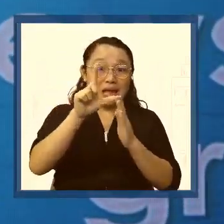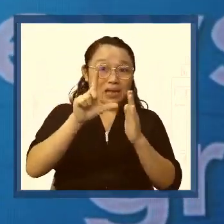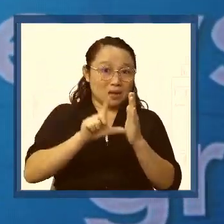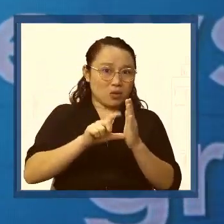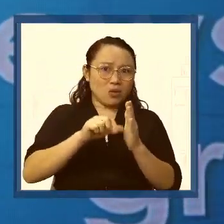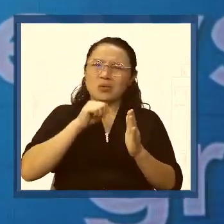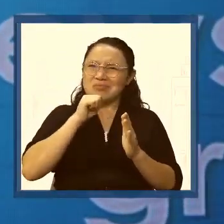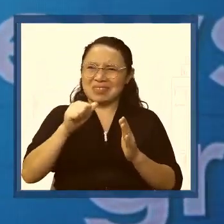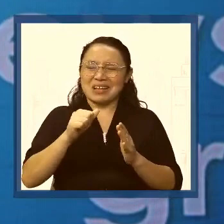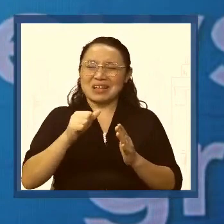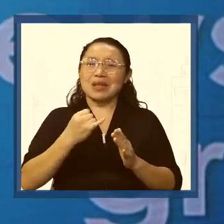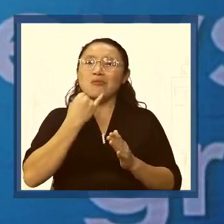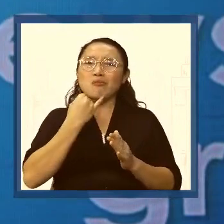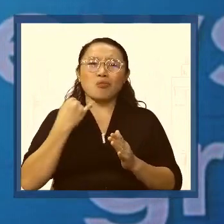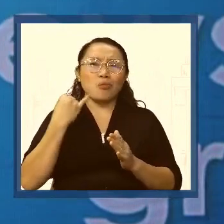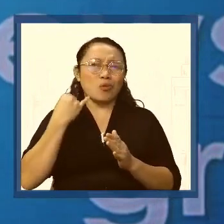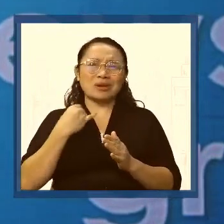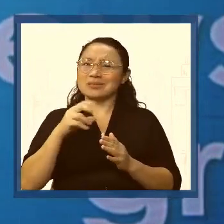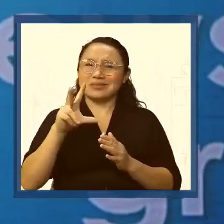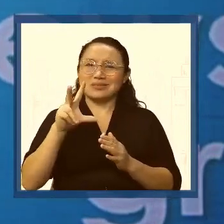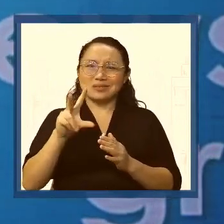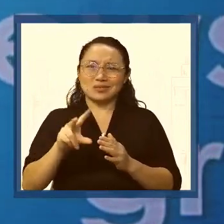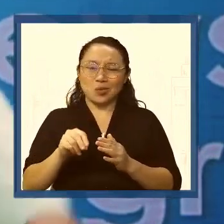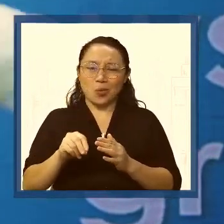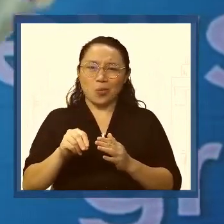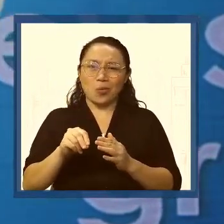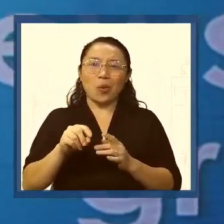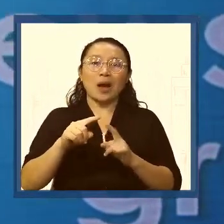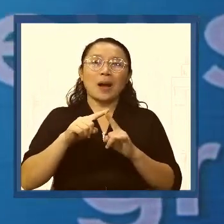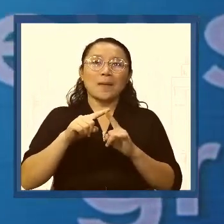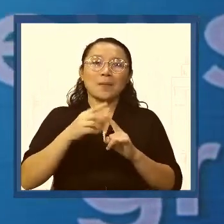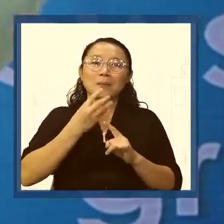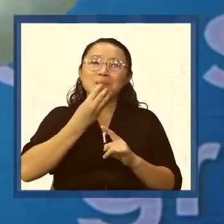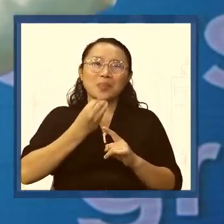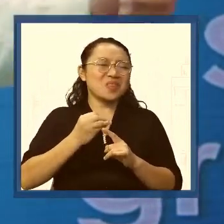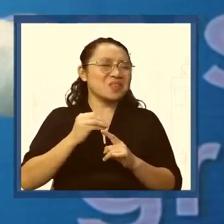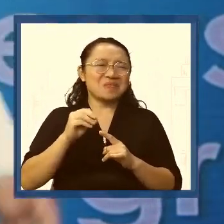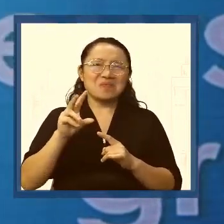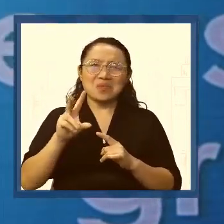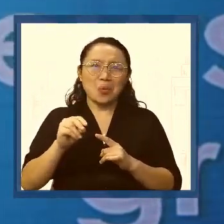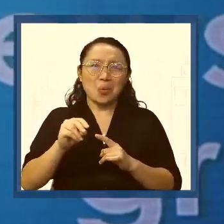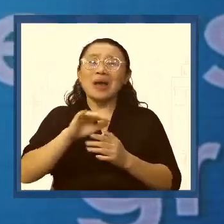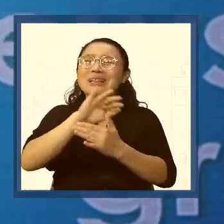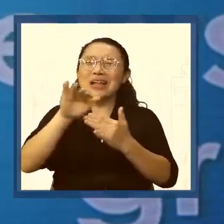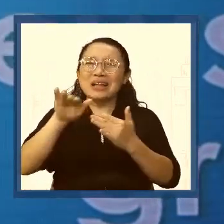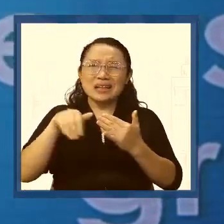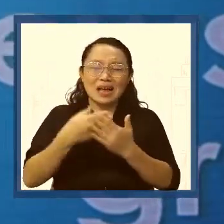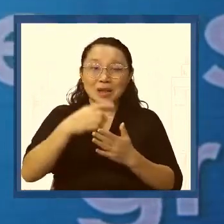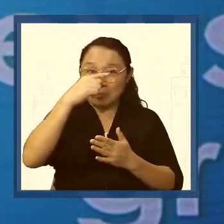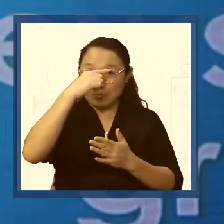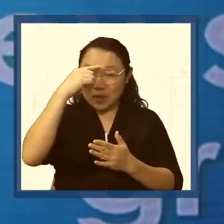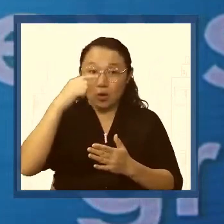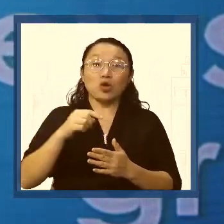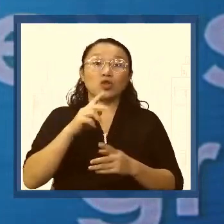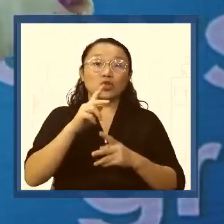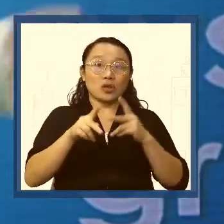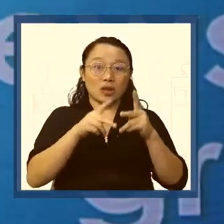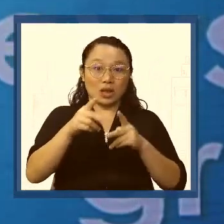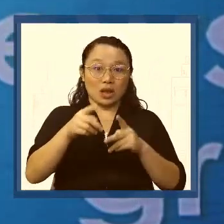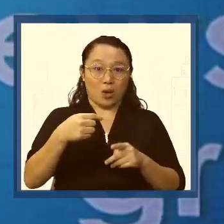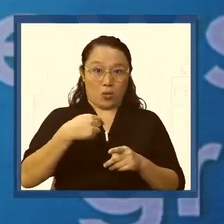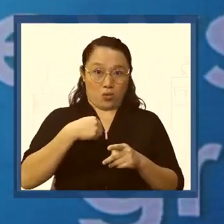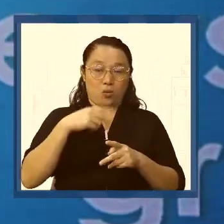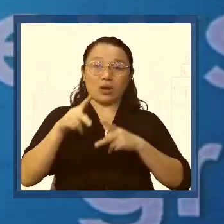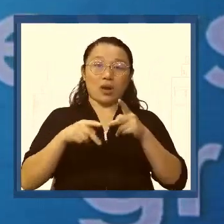Diyo, sila lang ang unang nakadawat niini, apan kitang tanan apil niini kay tao man ikaw, tao man ako,